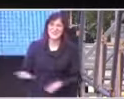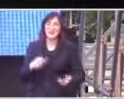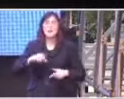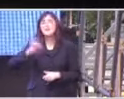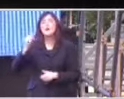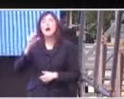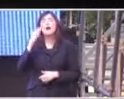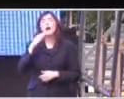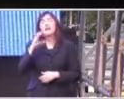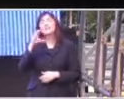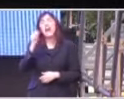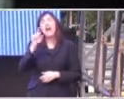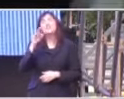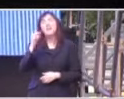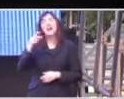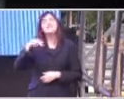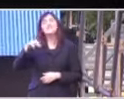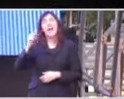lavoro